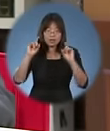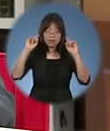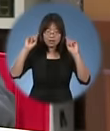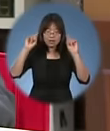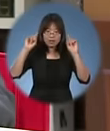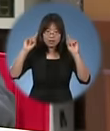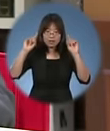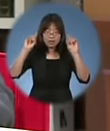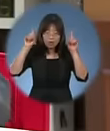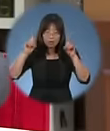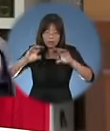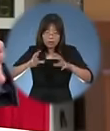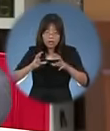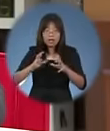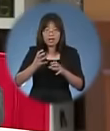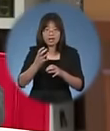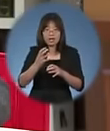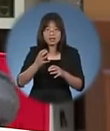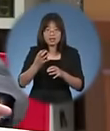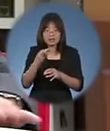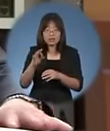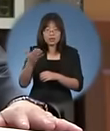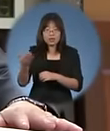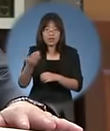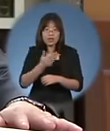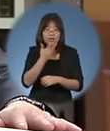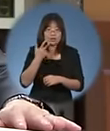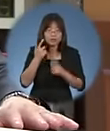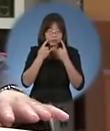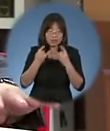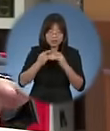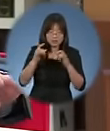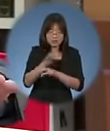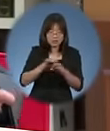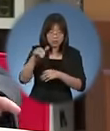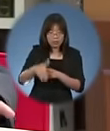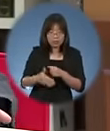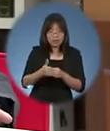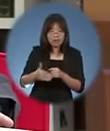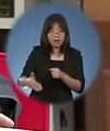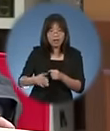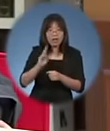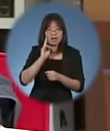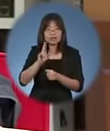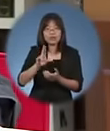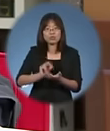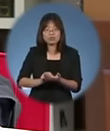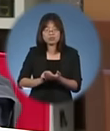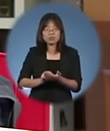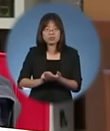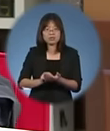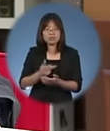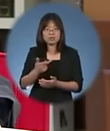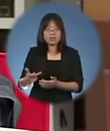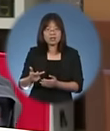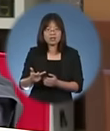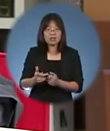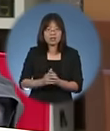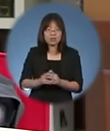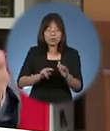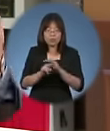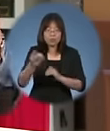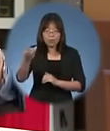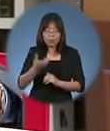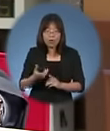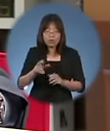받아주자. 근데 영국, 프랑스 같이 경제가 좀 나쁜 나라들에서는 지금 심각한 국가 문제로 떠올랐거든요. 난민 문제 뭐 이런 거. 난민